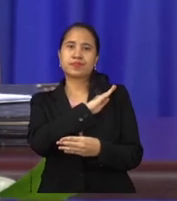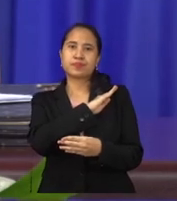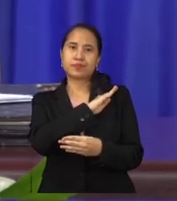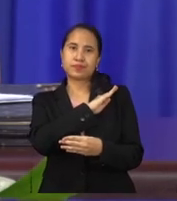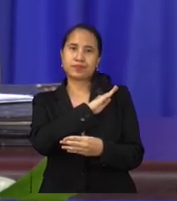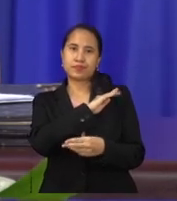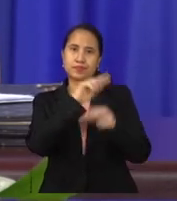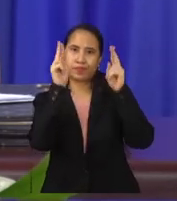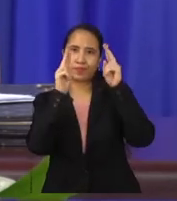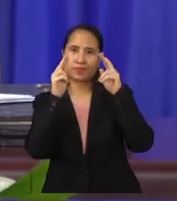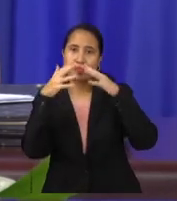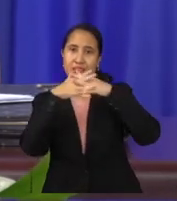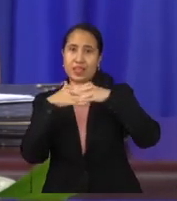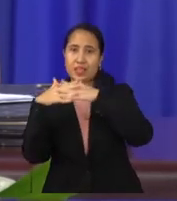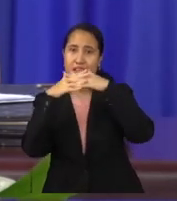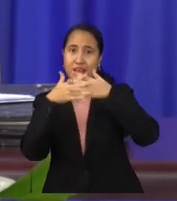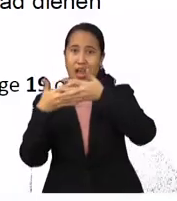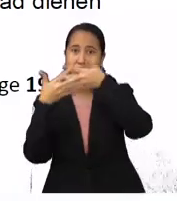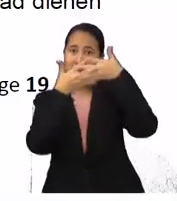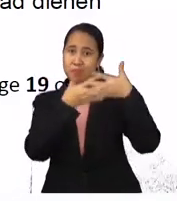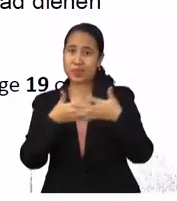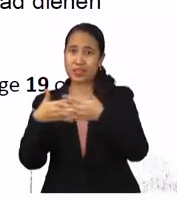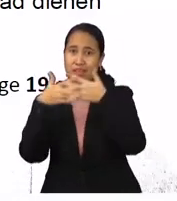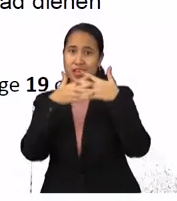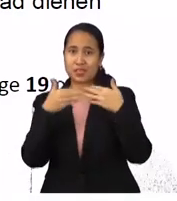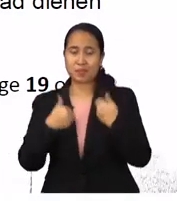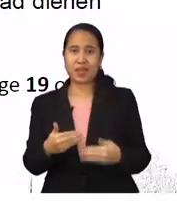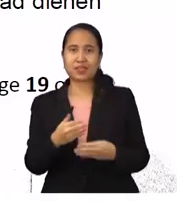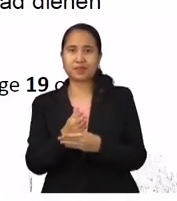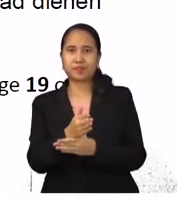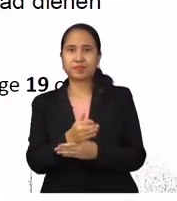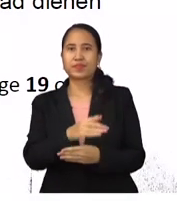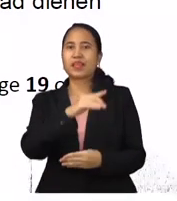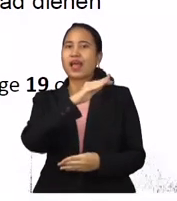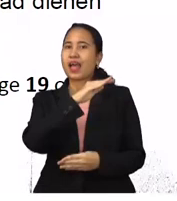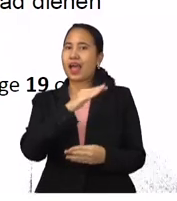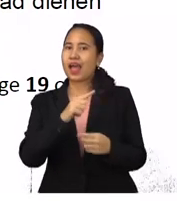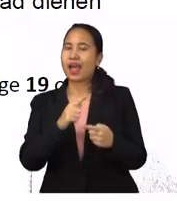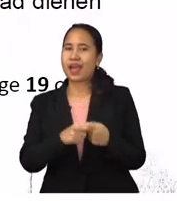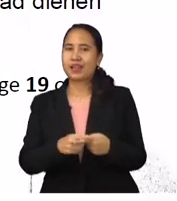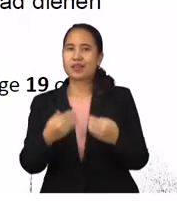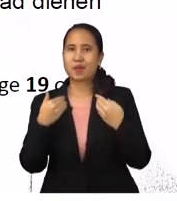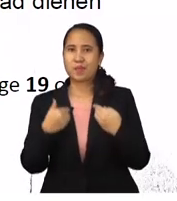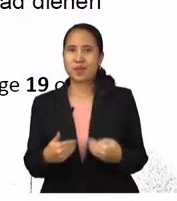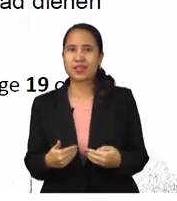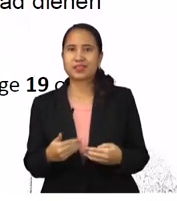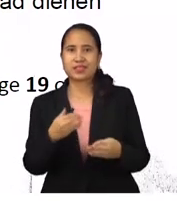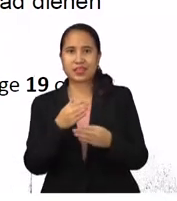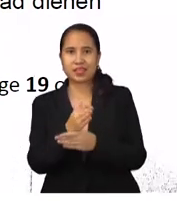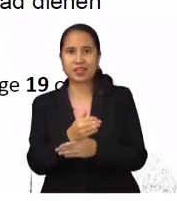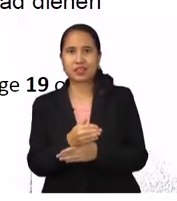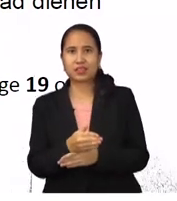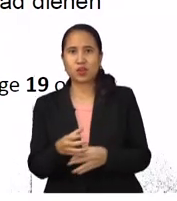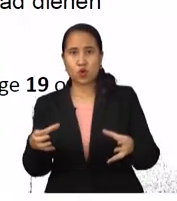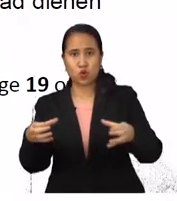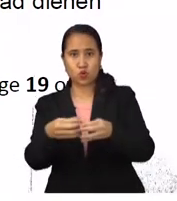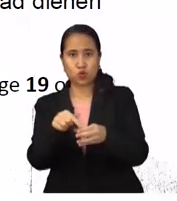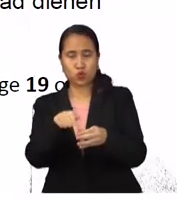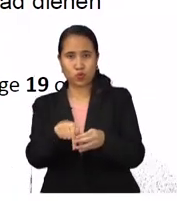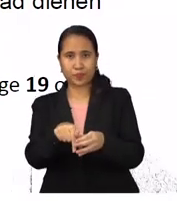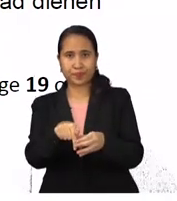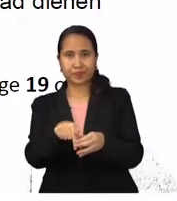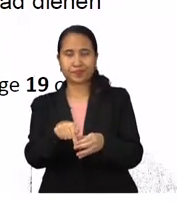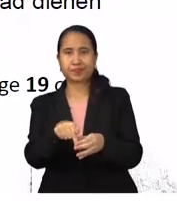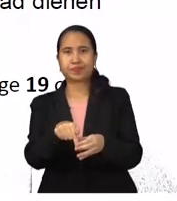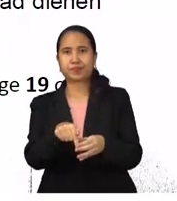de Inter-Amerikaanse Commissie voor de Rechten van de Mens en het Mensenrechtencomité ingenomen standpunten in soortgelijke